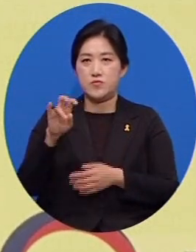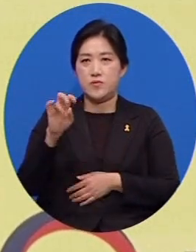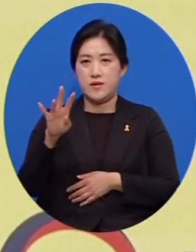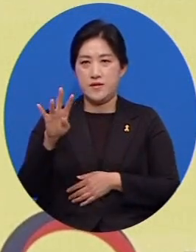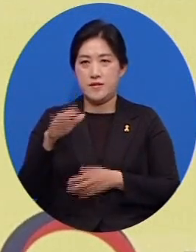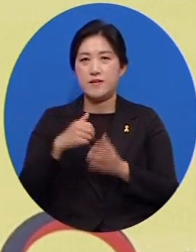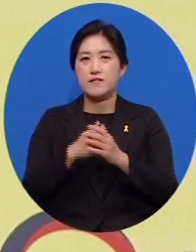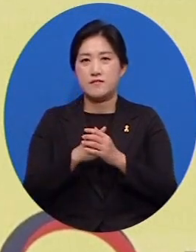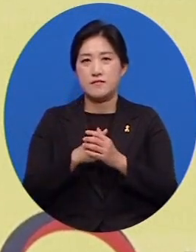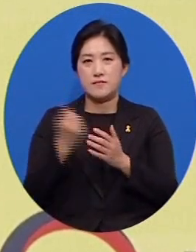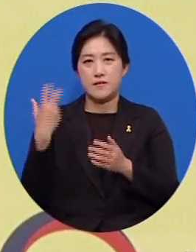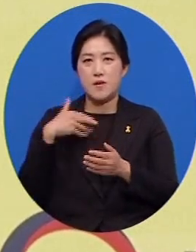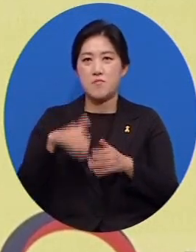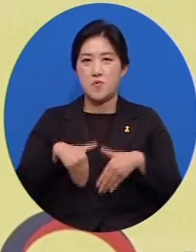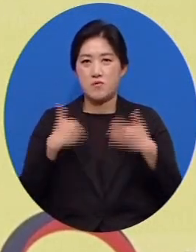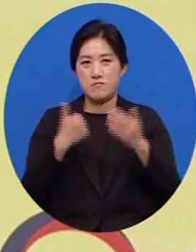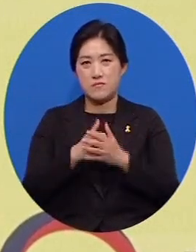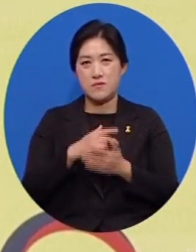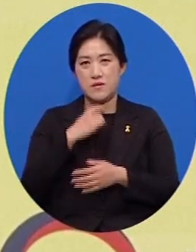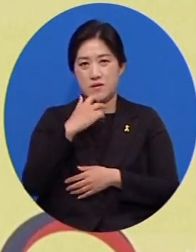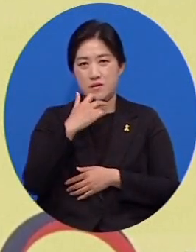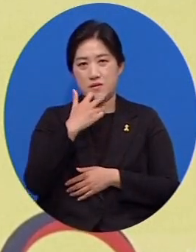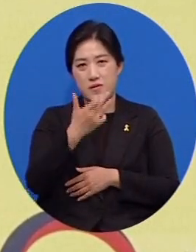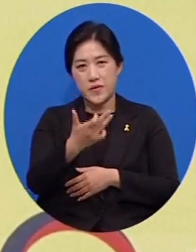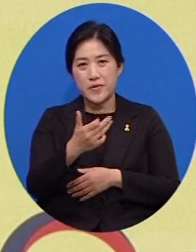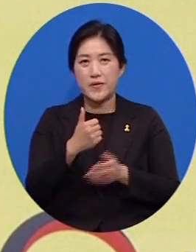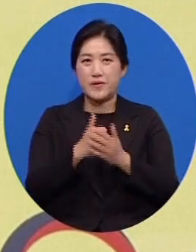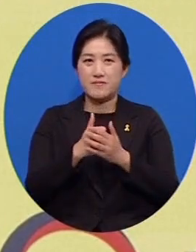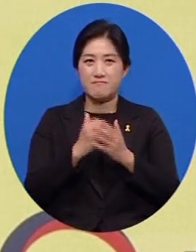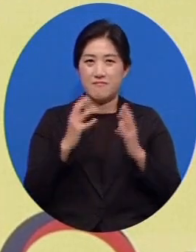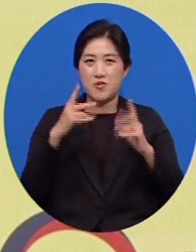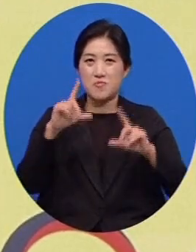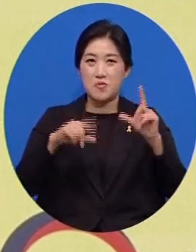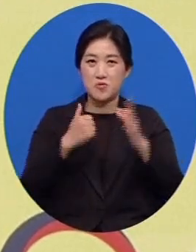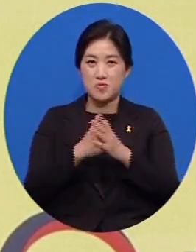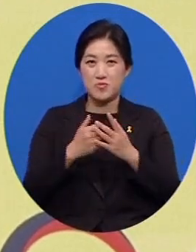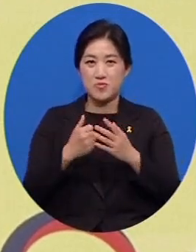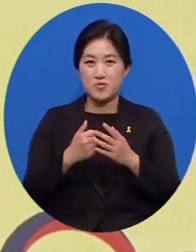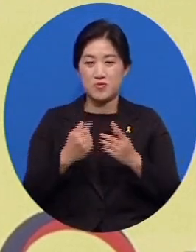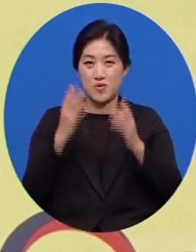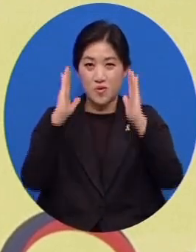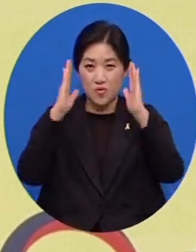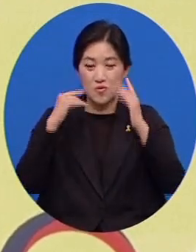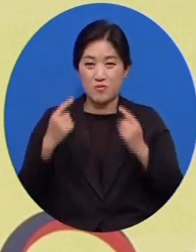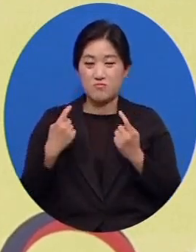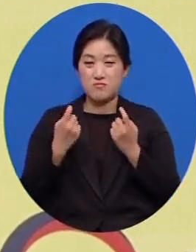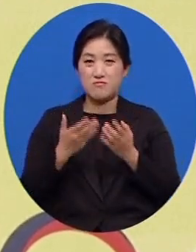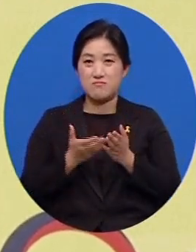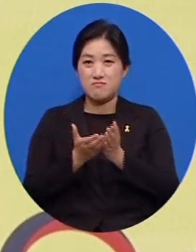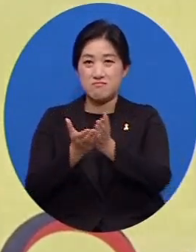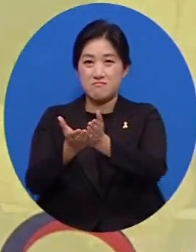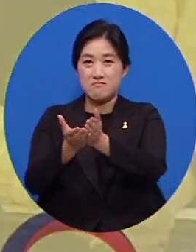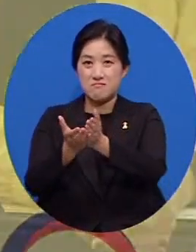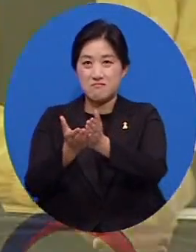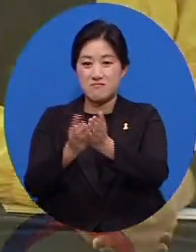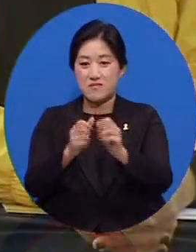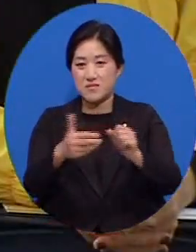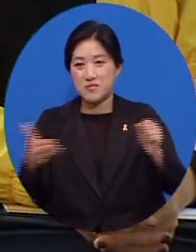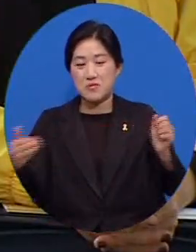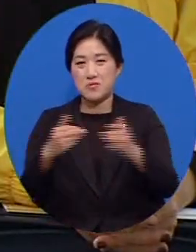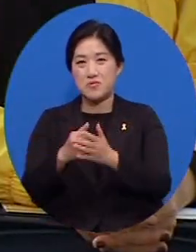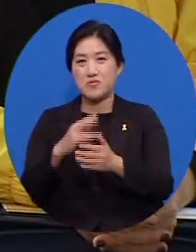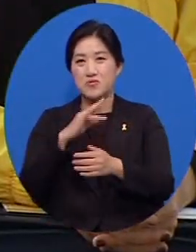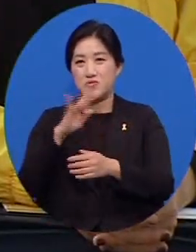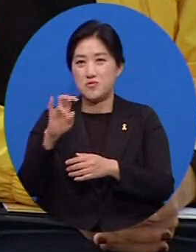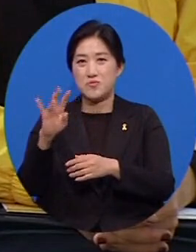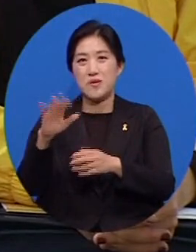18 애띤 얼굴로 수학여행을 떠난 우리 아들, 딸들이 어느새 24 청년이 되었습니다. 지난